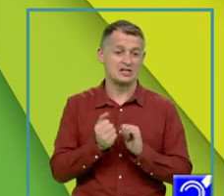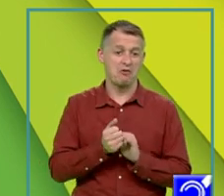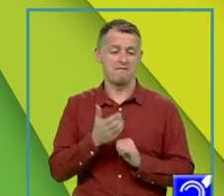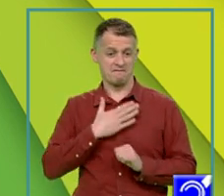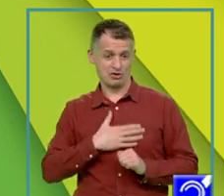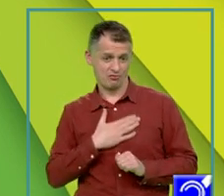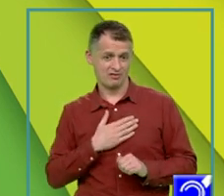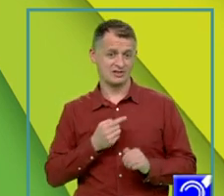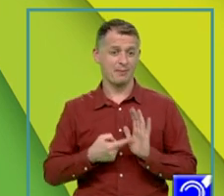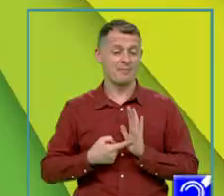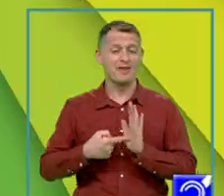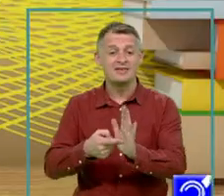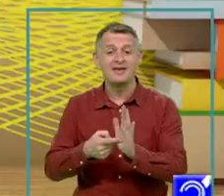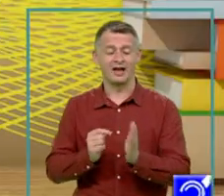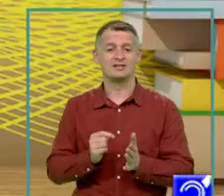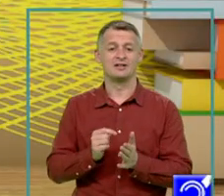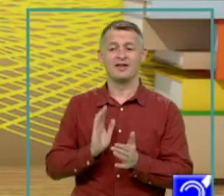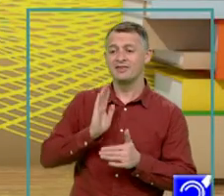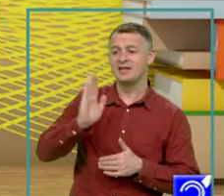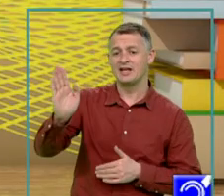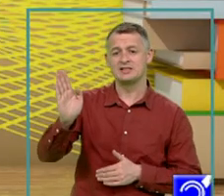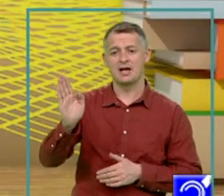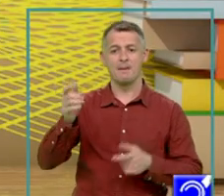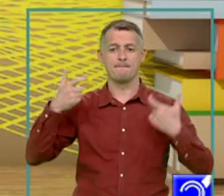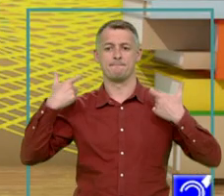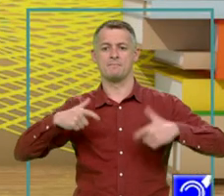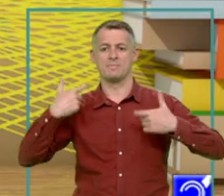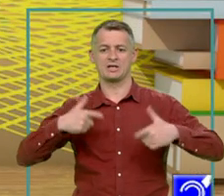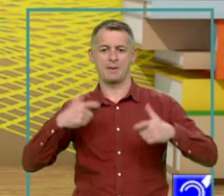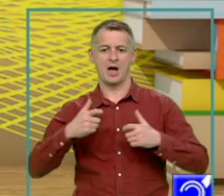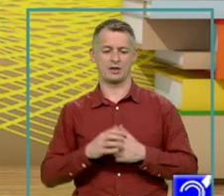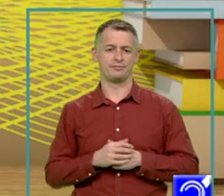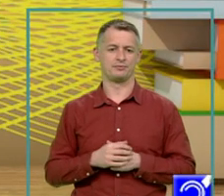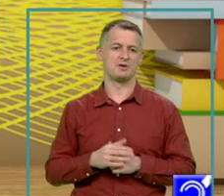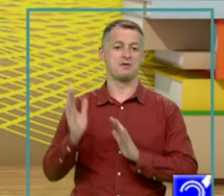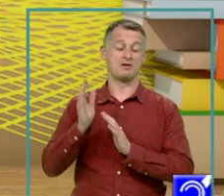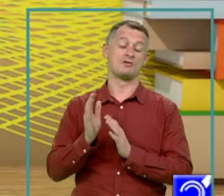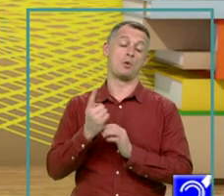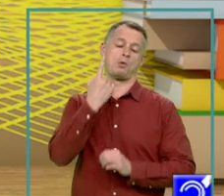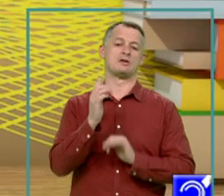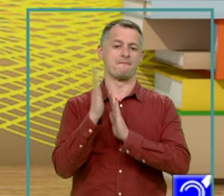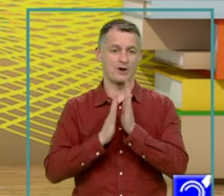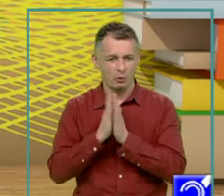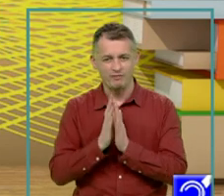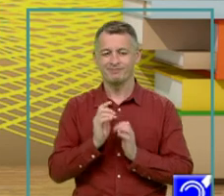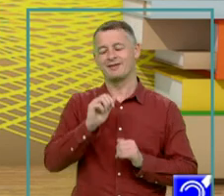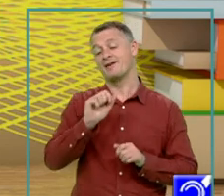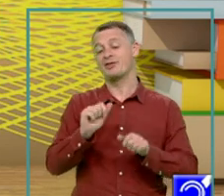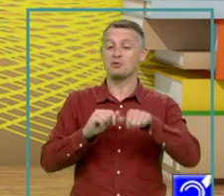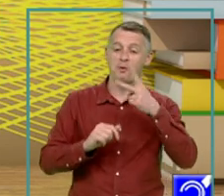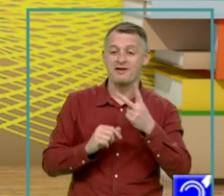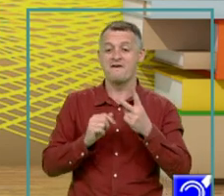și rugasem indicați direcția spre parc Faceți diferența între vă rog să Medica direcția spre parc și va și ruga